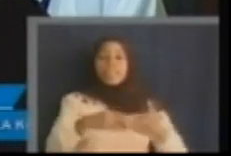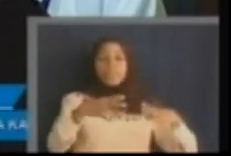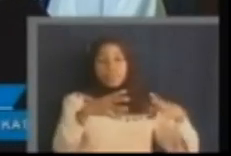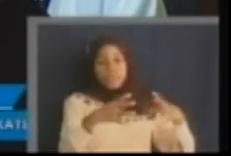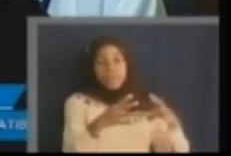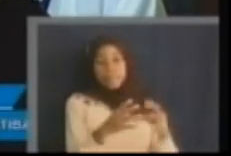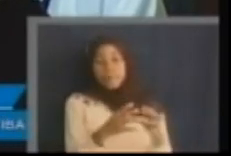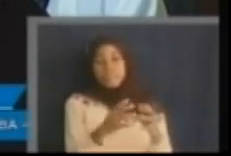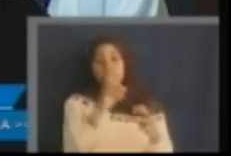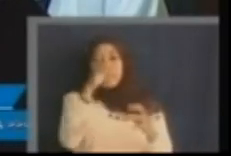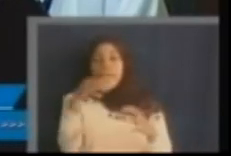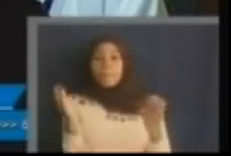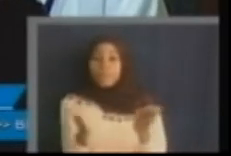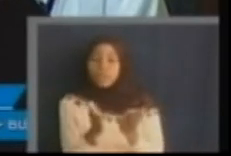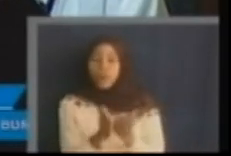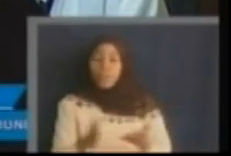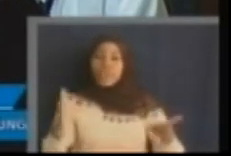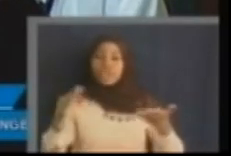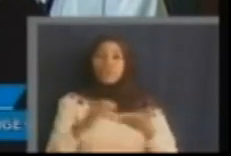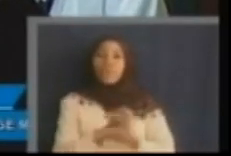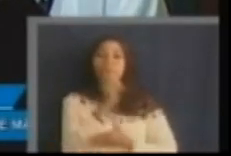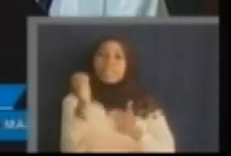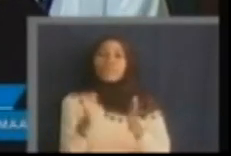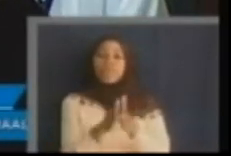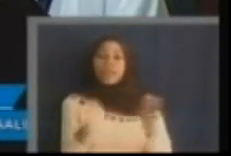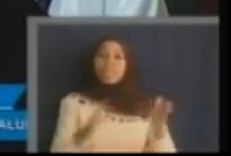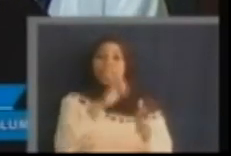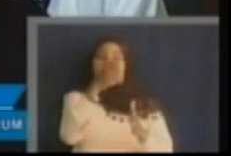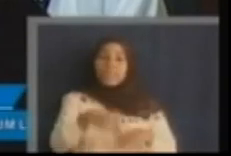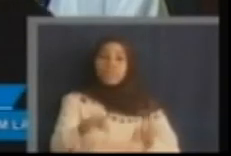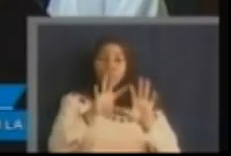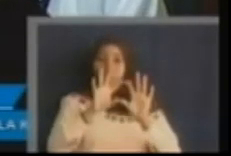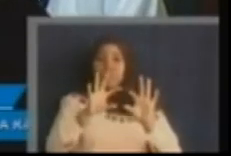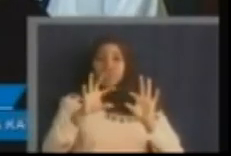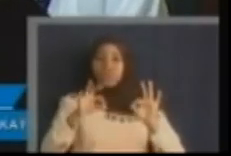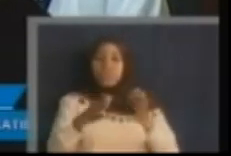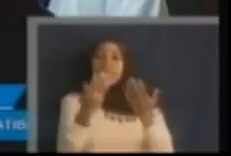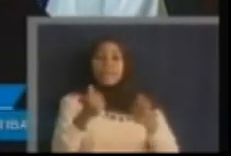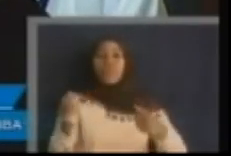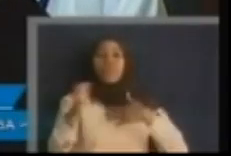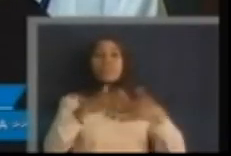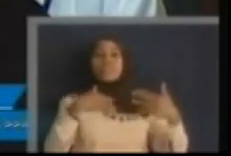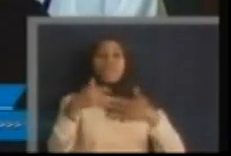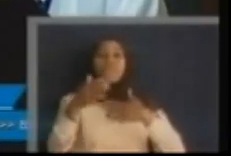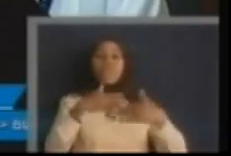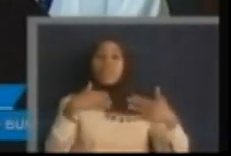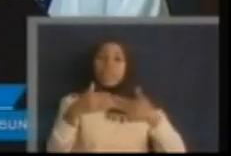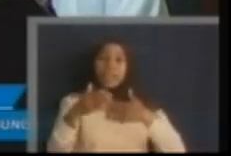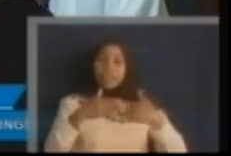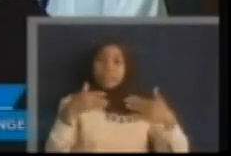kumbi ambazo ni rafiki. Na hapa naomba nisitize, tulipo ni kumbi mzuri, lakini umetubana sana.